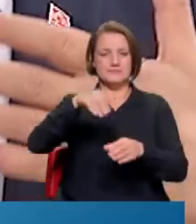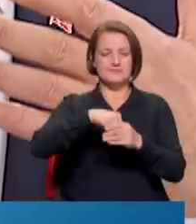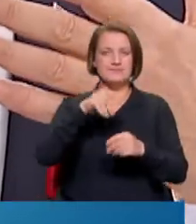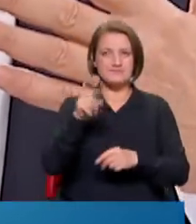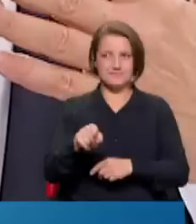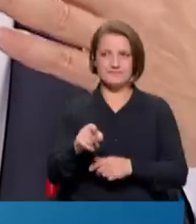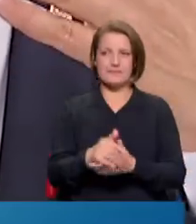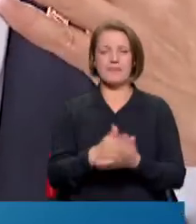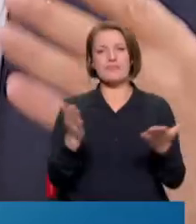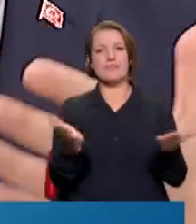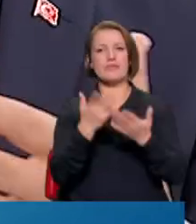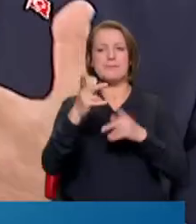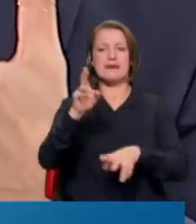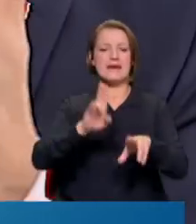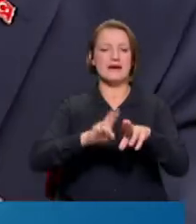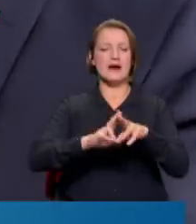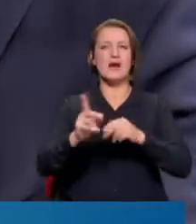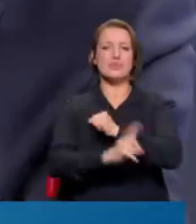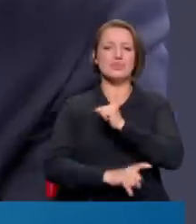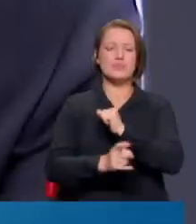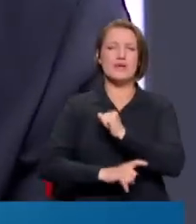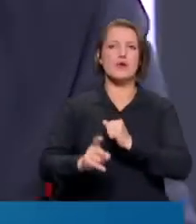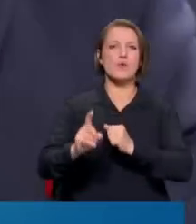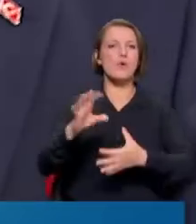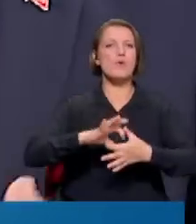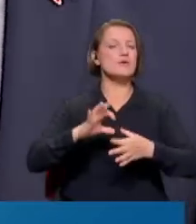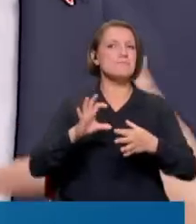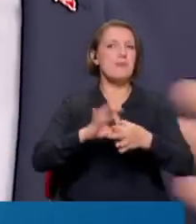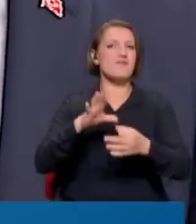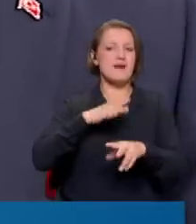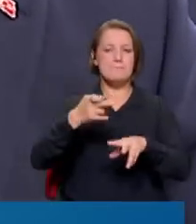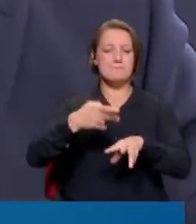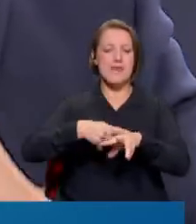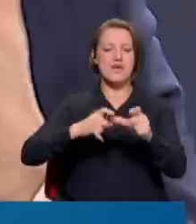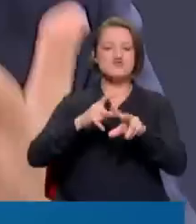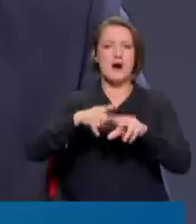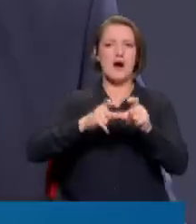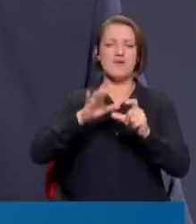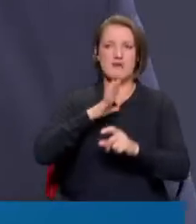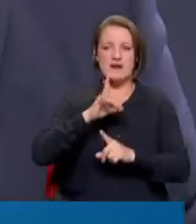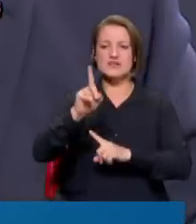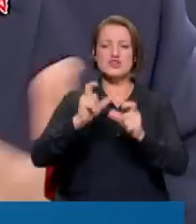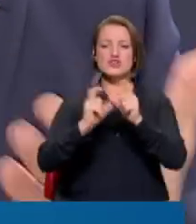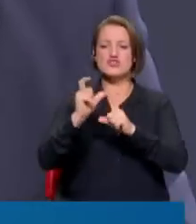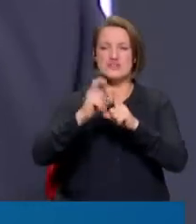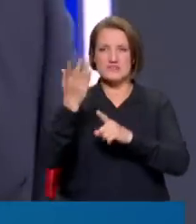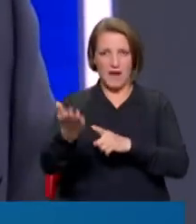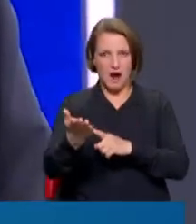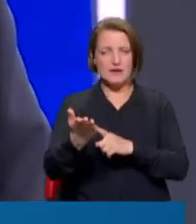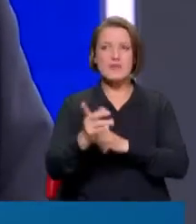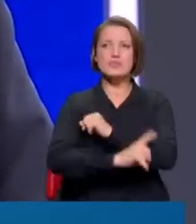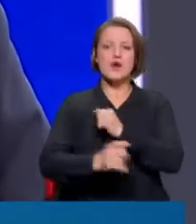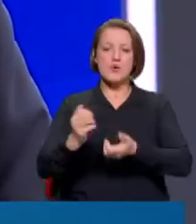Eee mesela PKK terör örgütü kolu peak var değişik yerlerde IŞİD terör örgütü var el-kaide terör